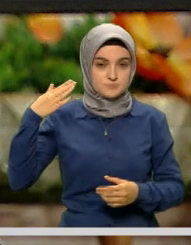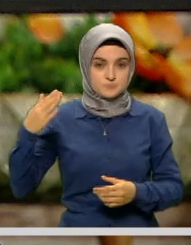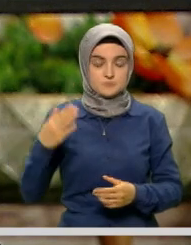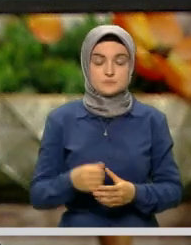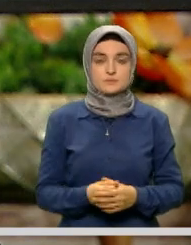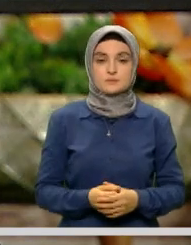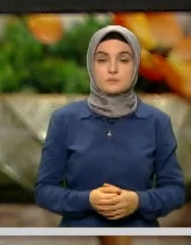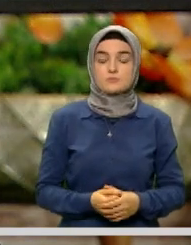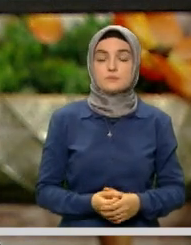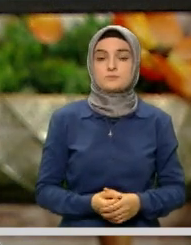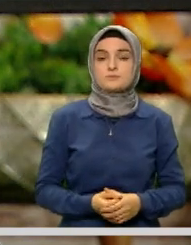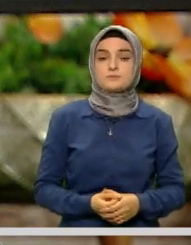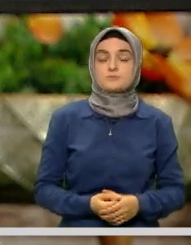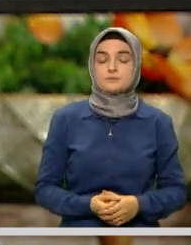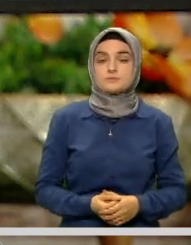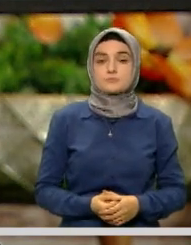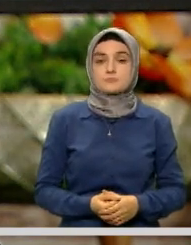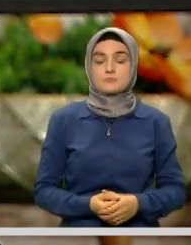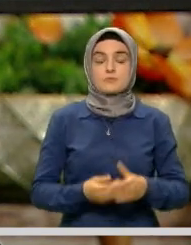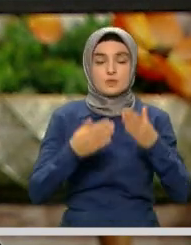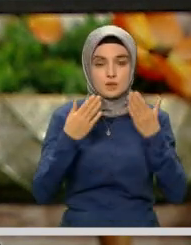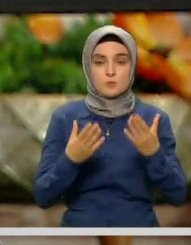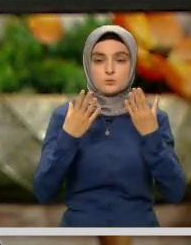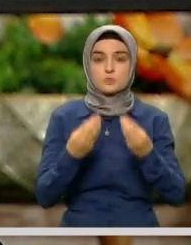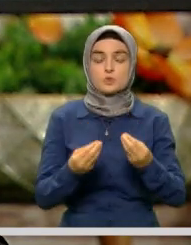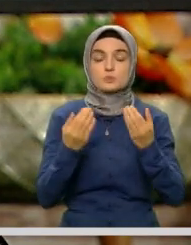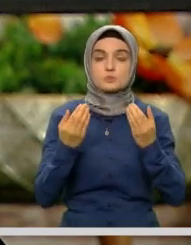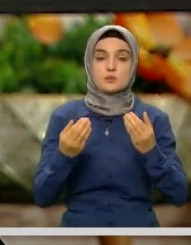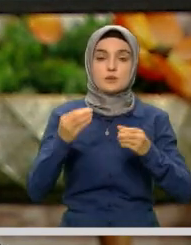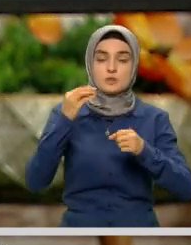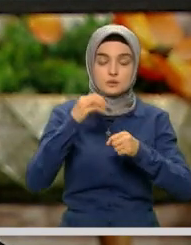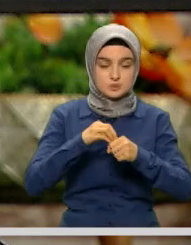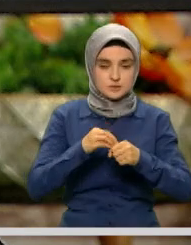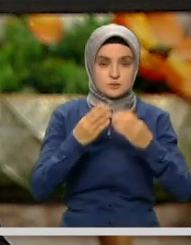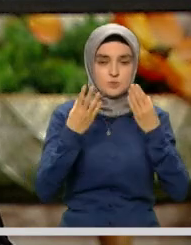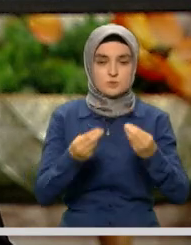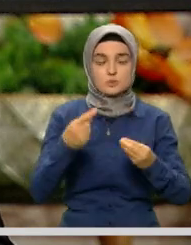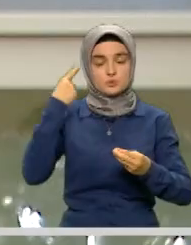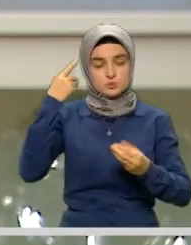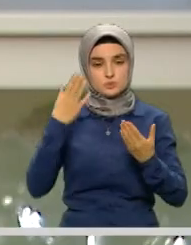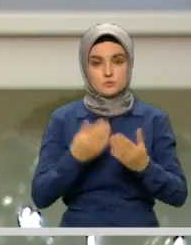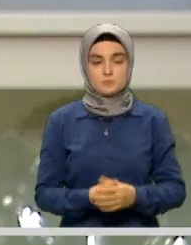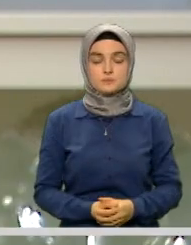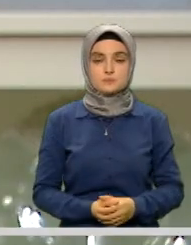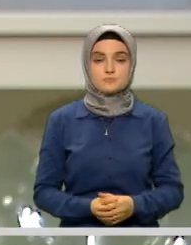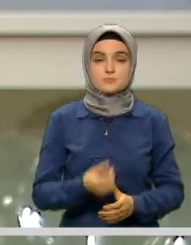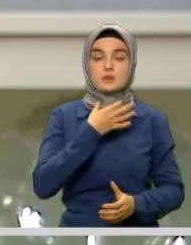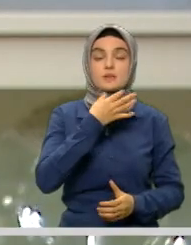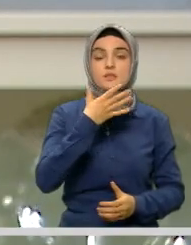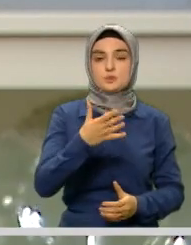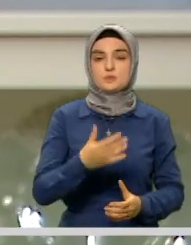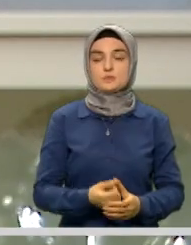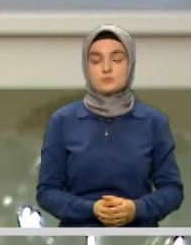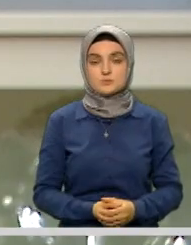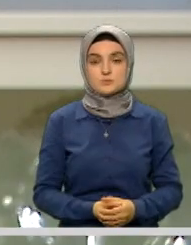eminim daha mucib dualar zümresinden olacaktır diye düşünüyorum. Hele şu günlerde. İnşallah hocam. Çok teşekkür ediyoruz. Ben teşekkür